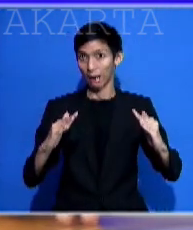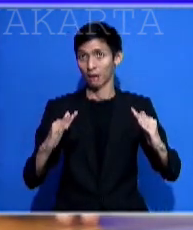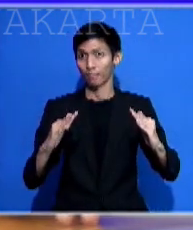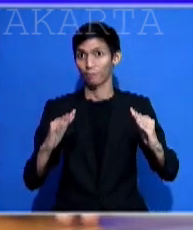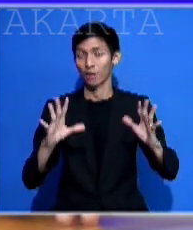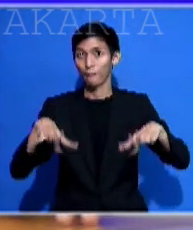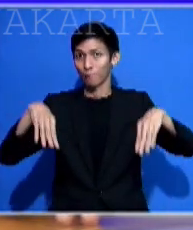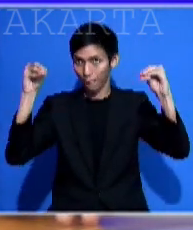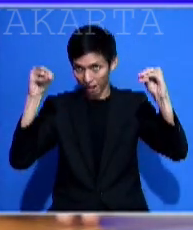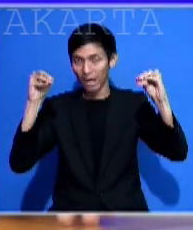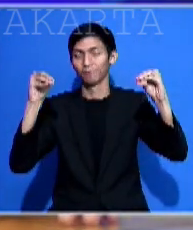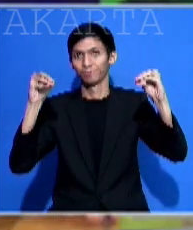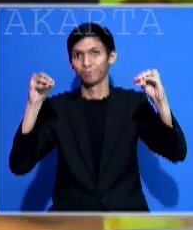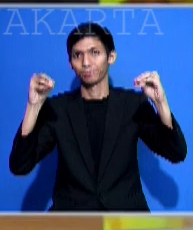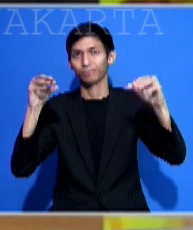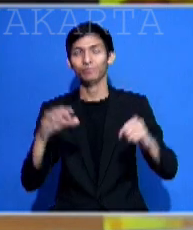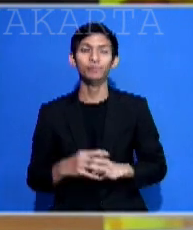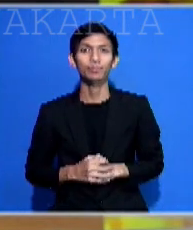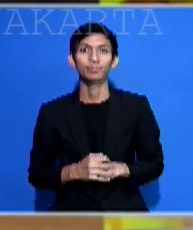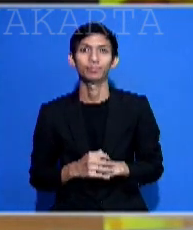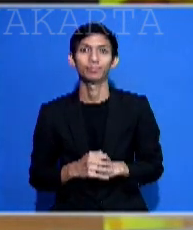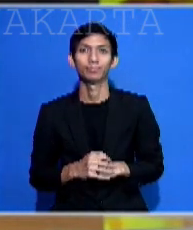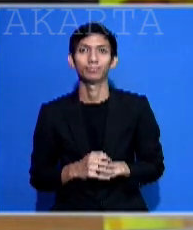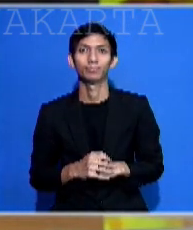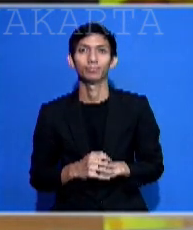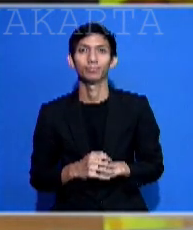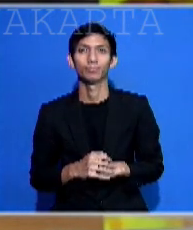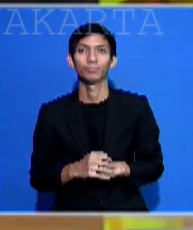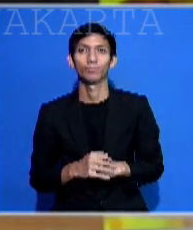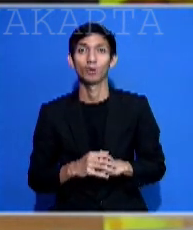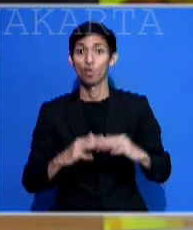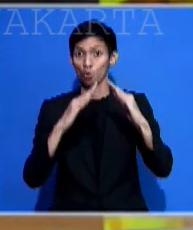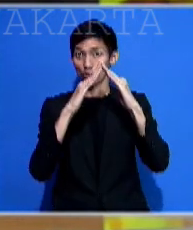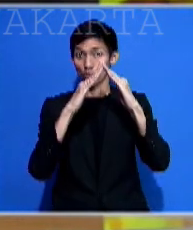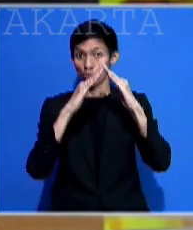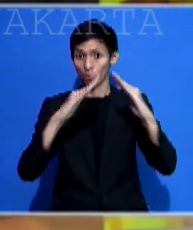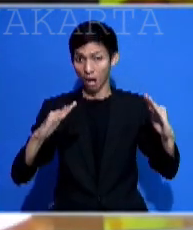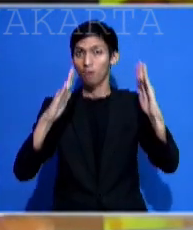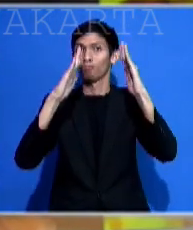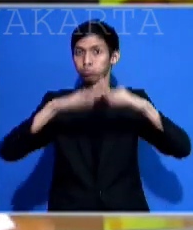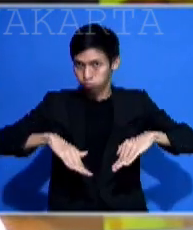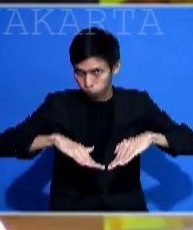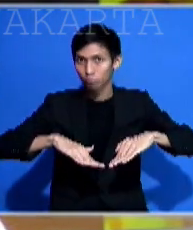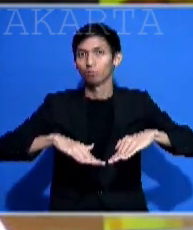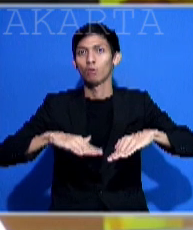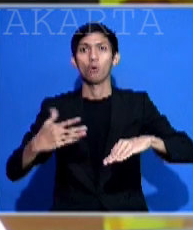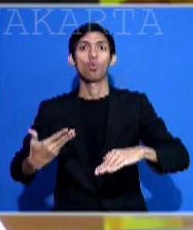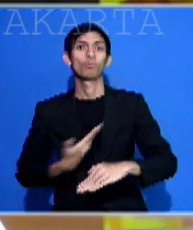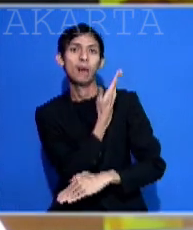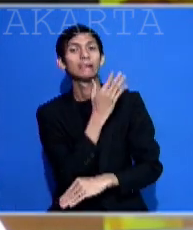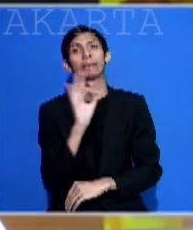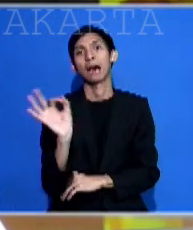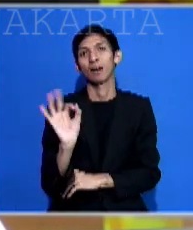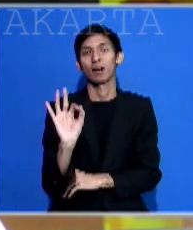sorokeduk Lor Kelurahan madurejo kapaneon Prambanan Sleman ambrol tidak ada korban luka maupun jiwa dalam